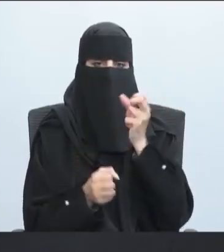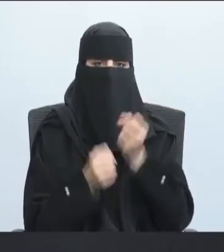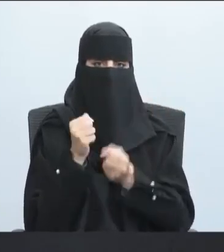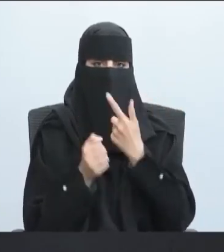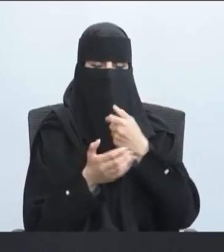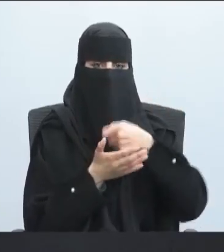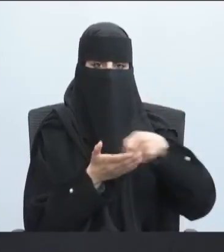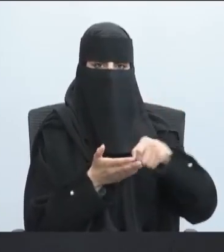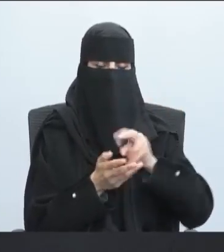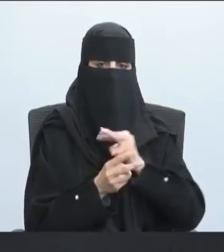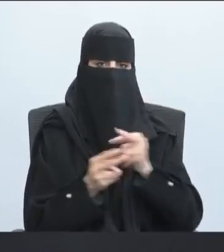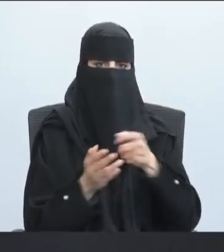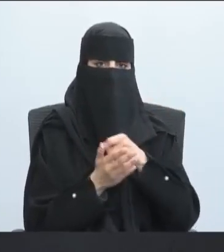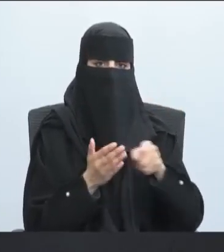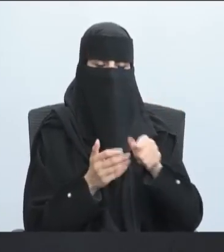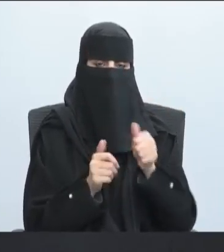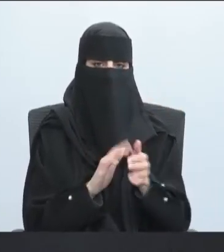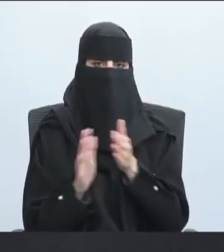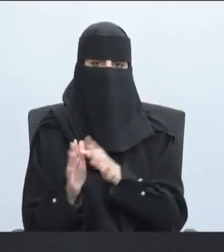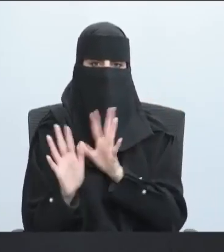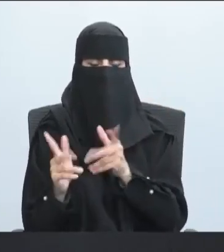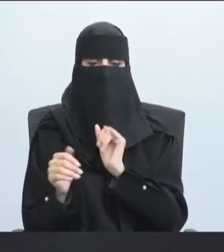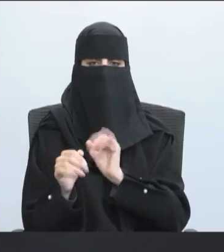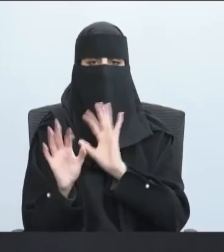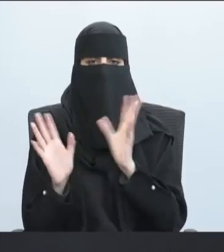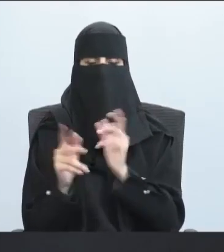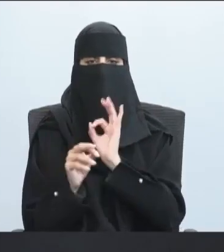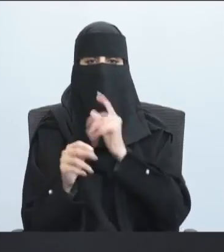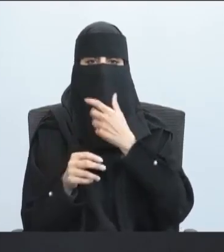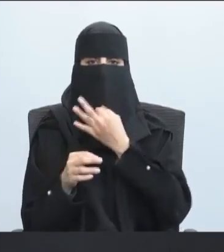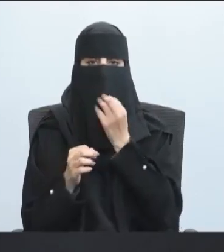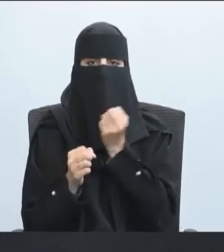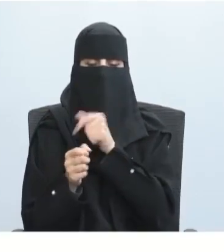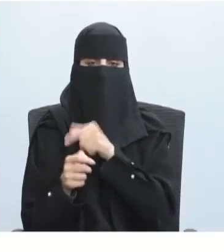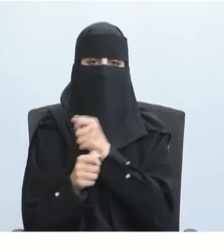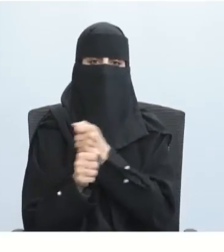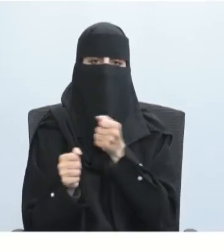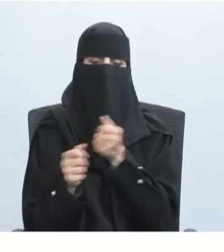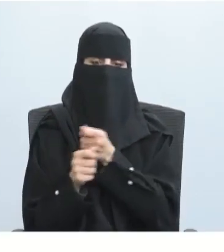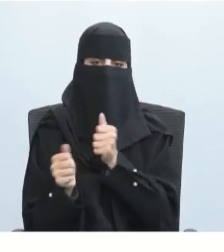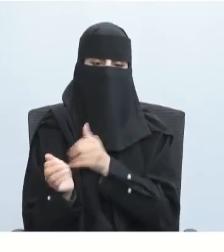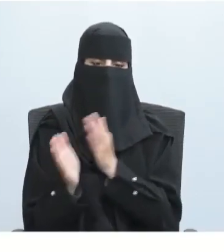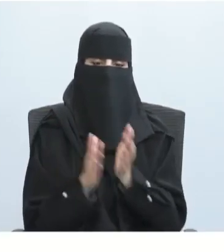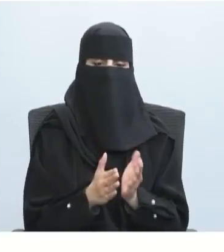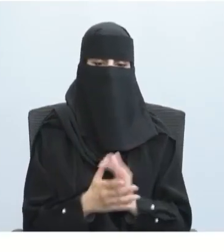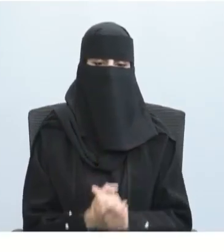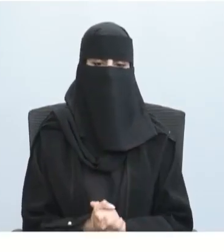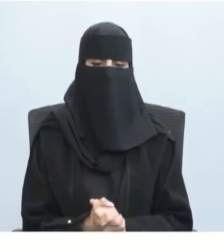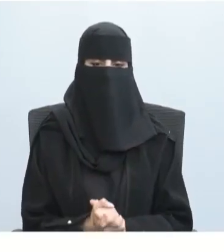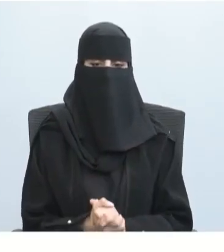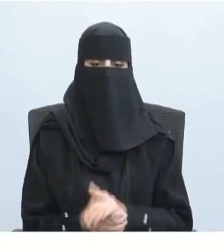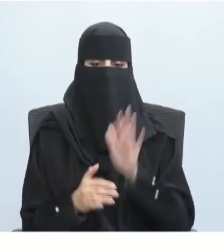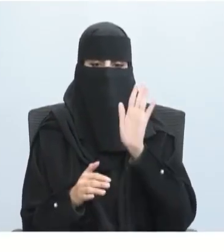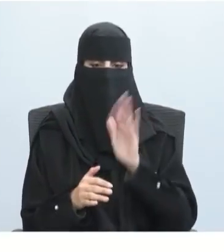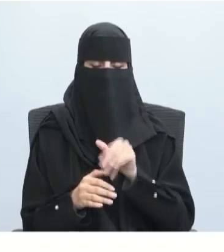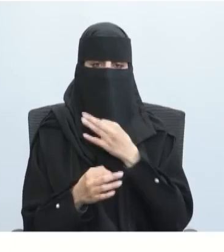ايا كان وبالتالي نختلف بناء على طبيعه الموقف الذي نحن فيه كذلك في قطاعات الاعمال ذكرنا ايضا